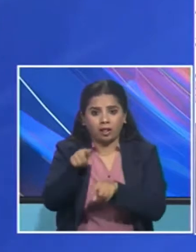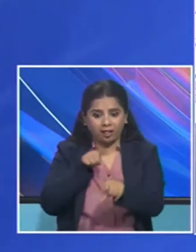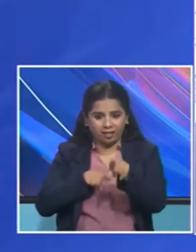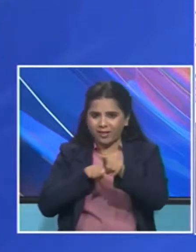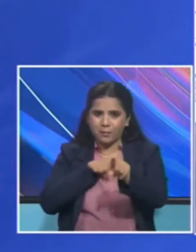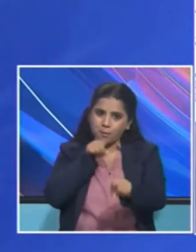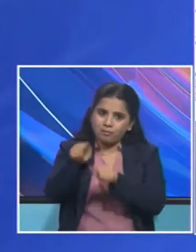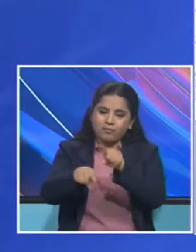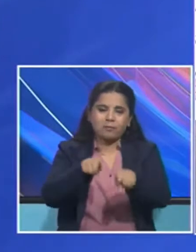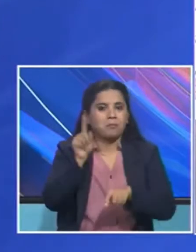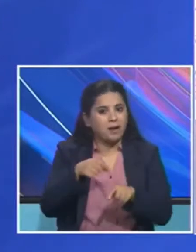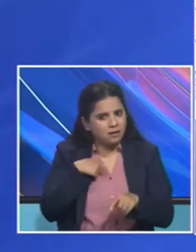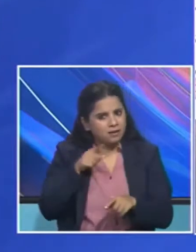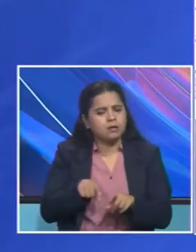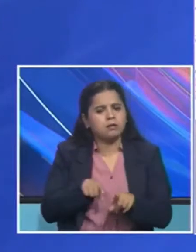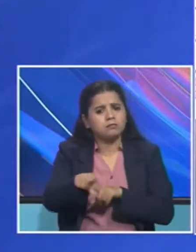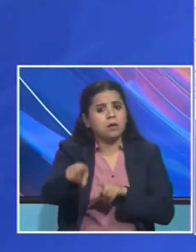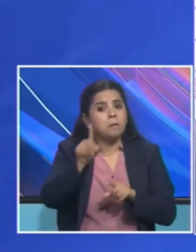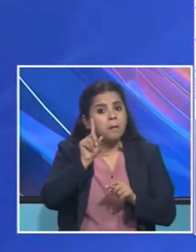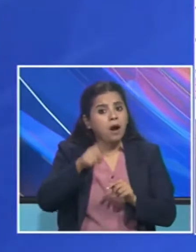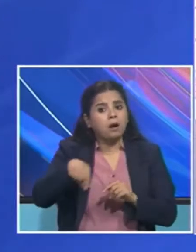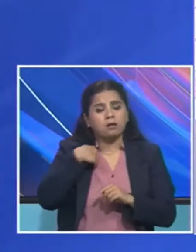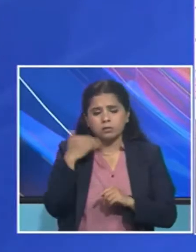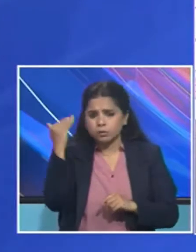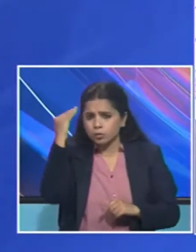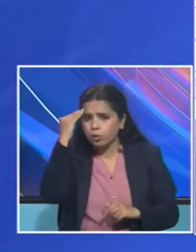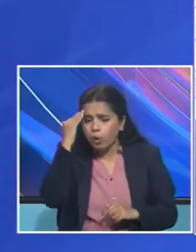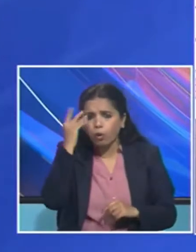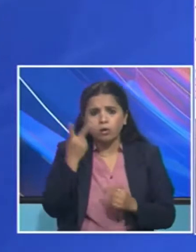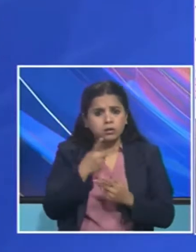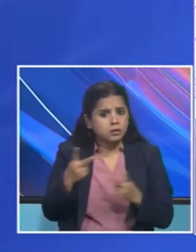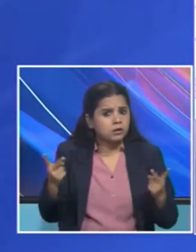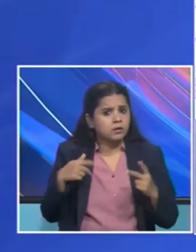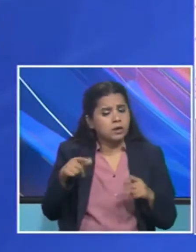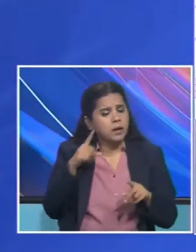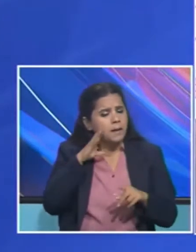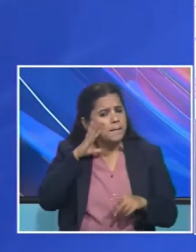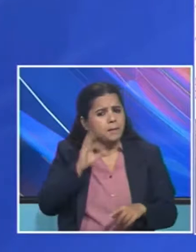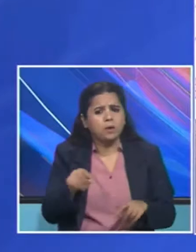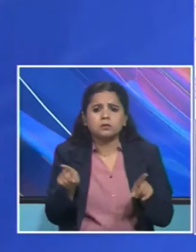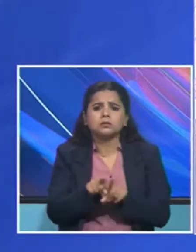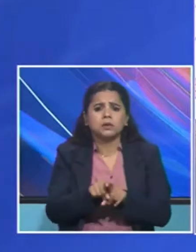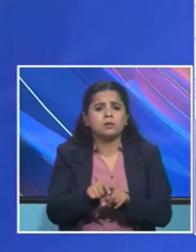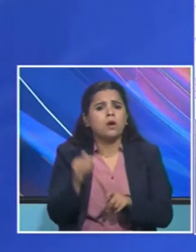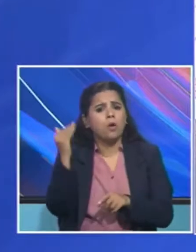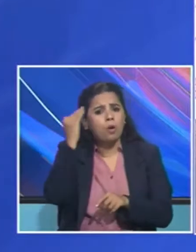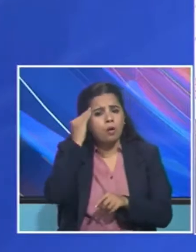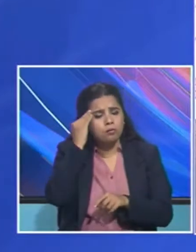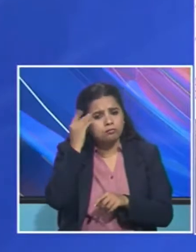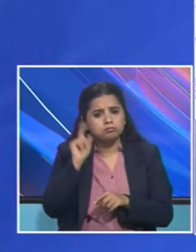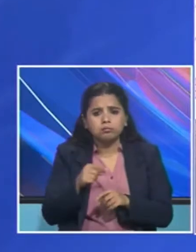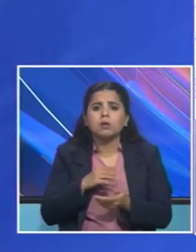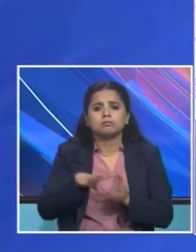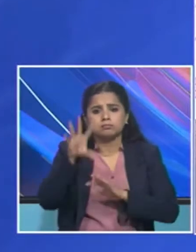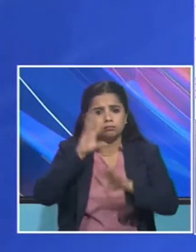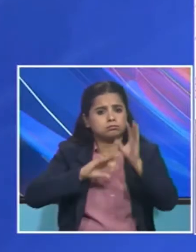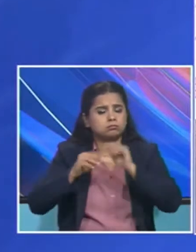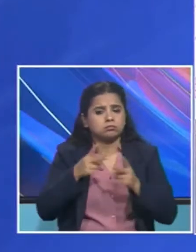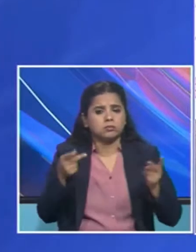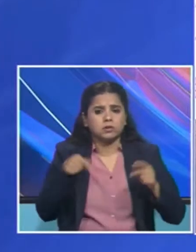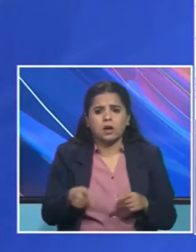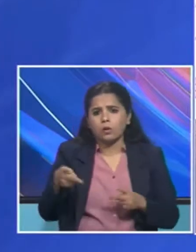साथ ही अपने अतीत का ज्ञान भी उतना ही आवश्यक है। आज जो विश्व